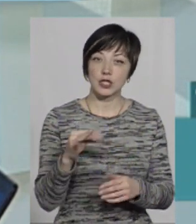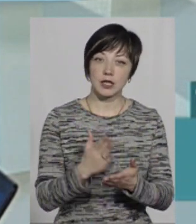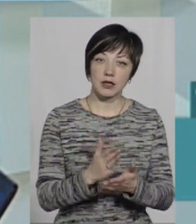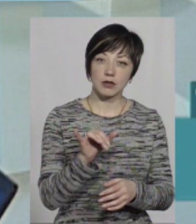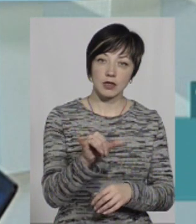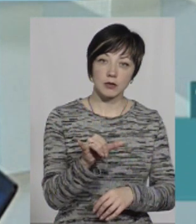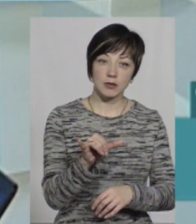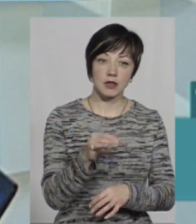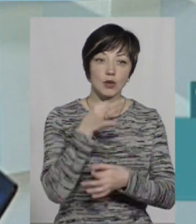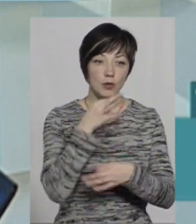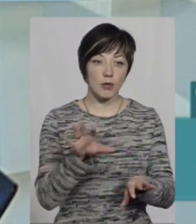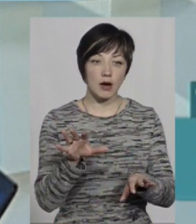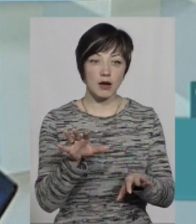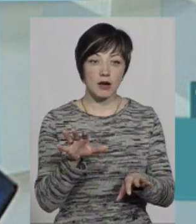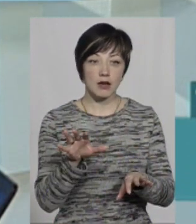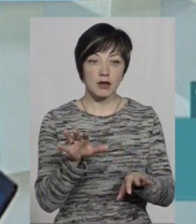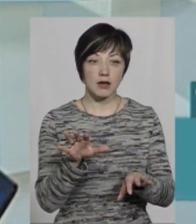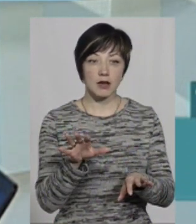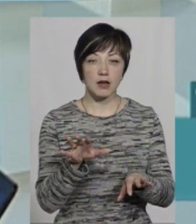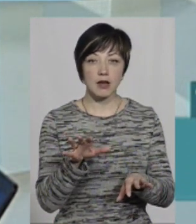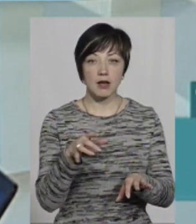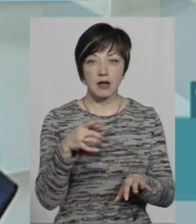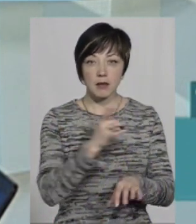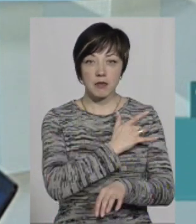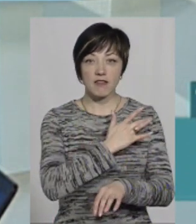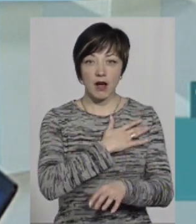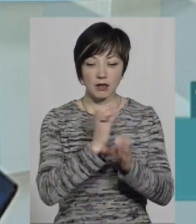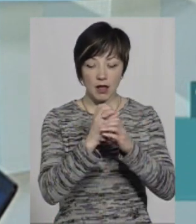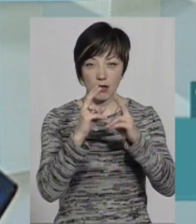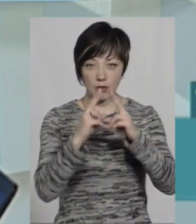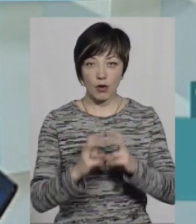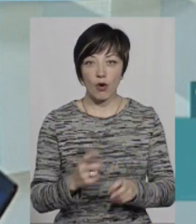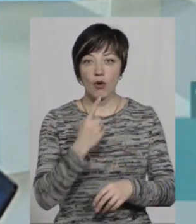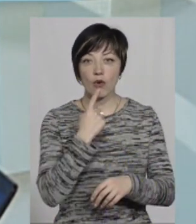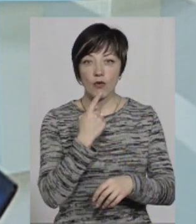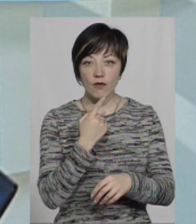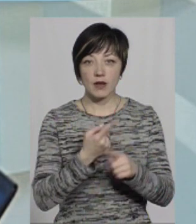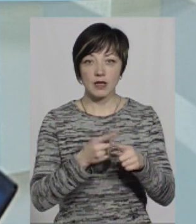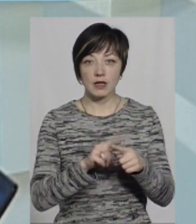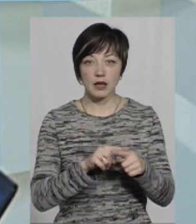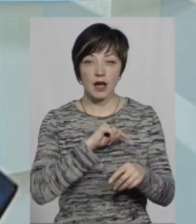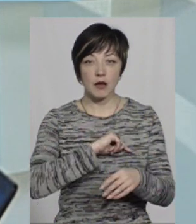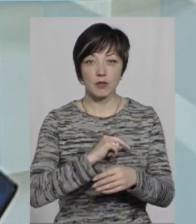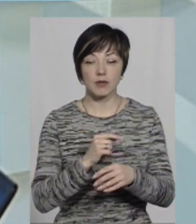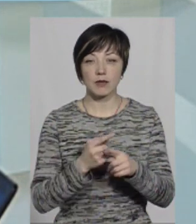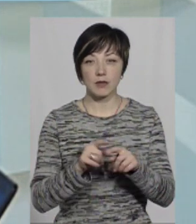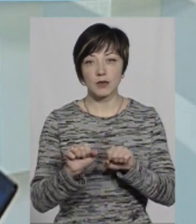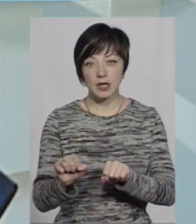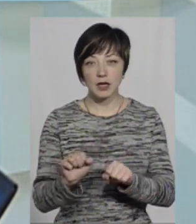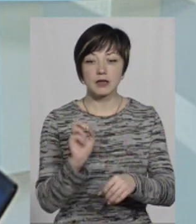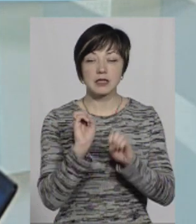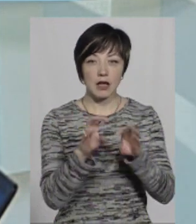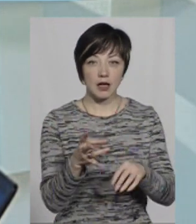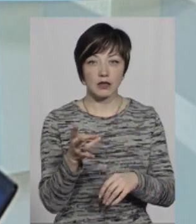в тебе, люба приватна лабораторія робить такий аналіз, кровна напруженість імунітету. Значить, можна